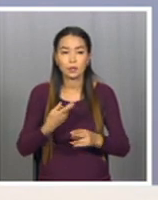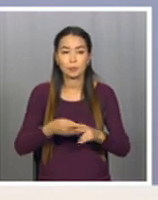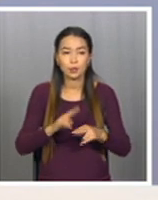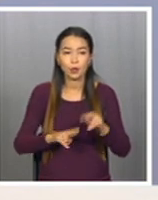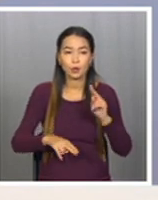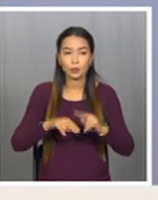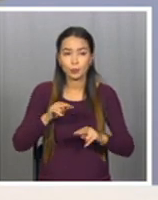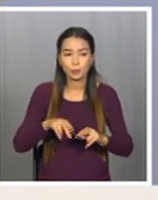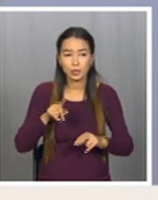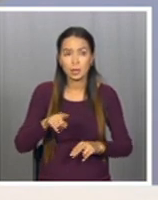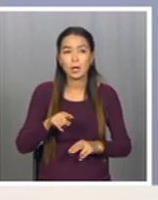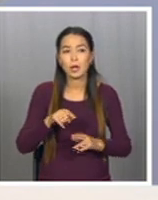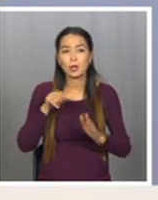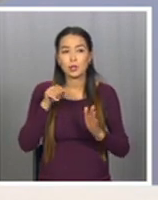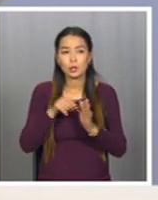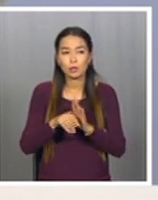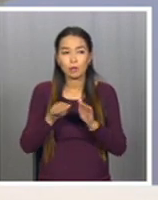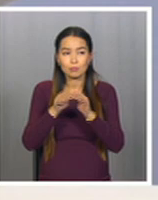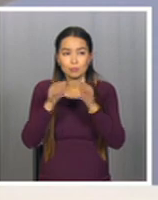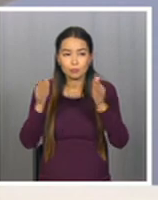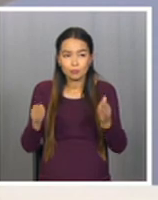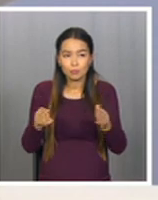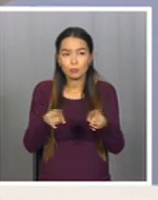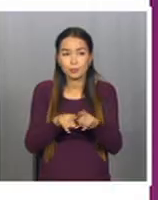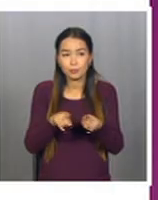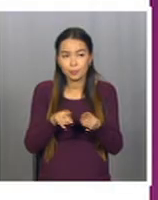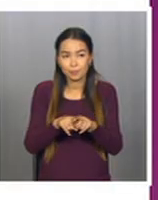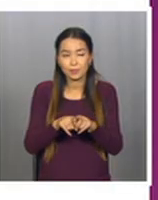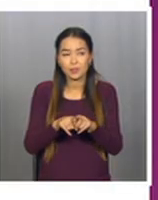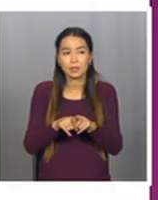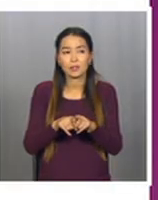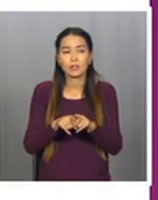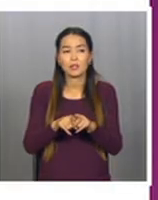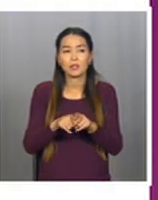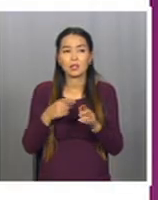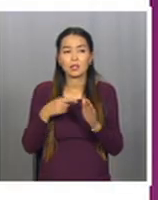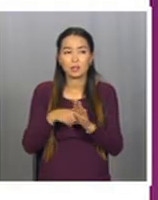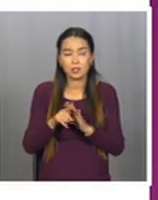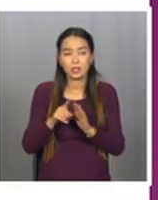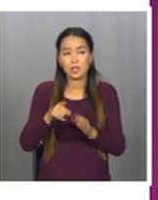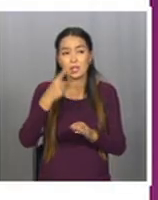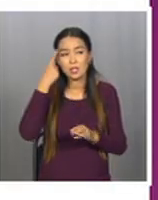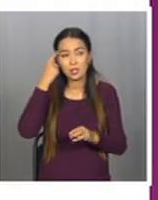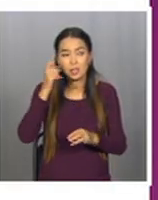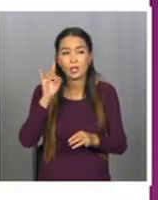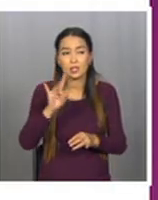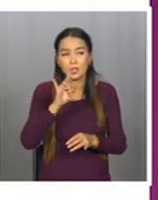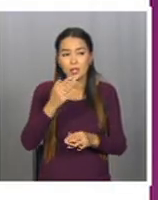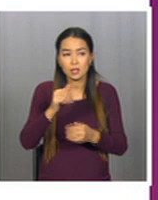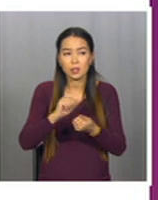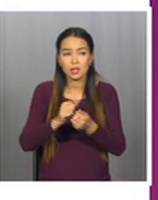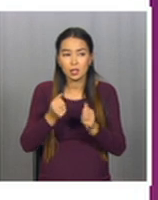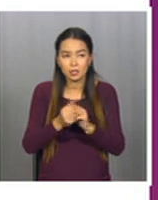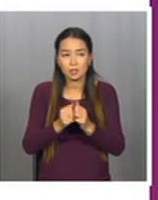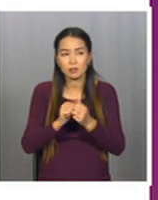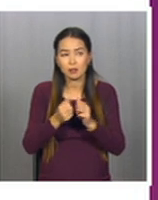болсақ, пішіні киіз үйге ұқсас дың ескерткіші. Бұл дың ескерткіші тақта тастардан салынған